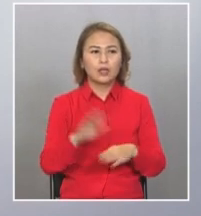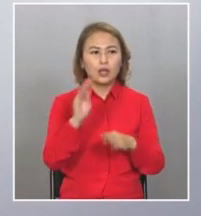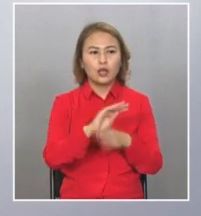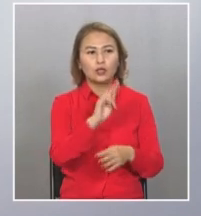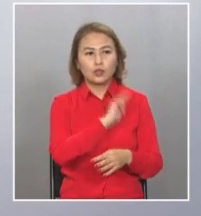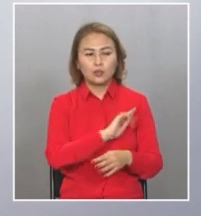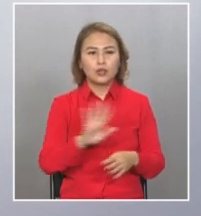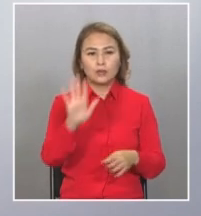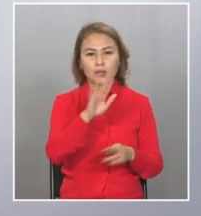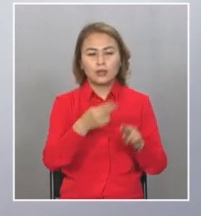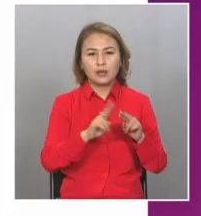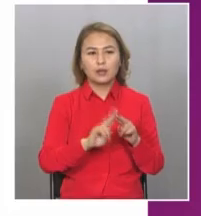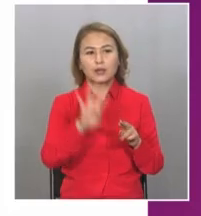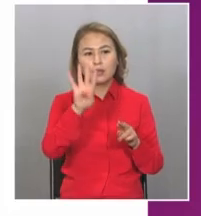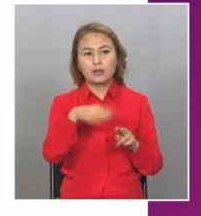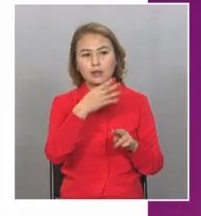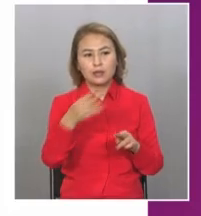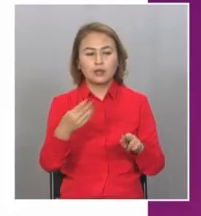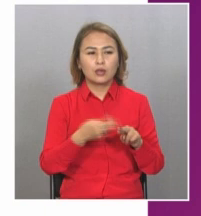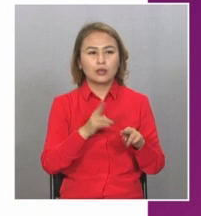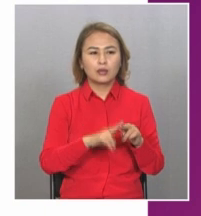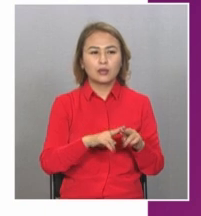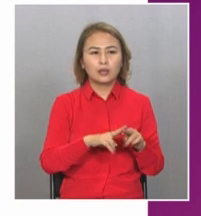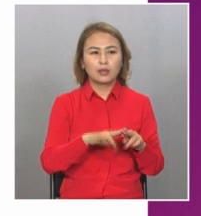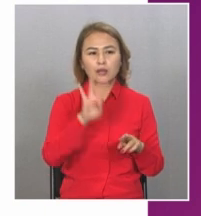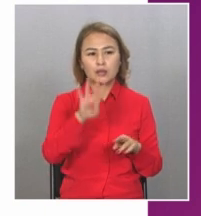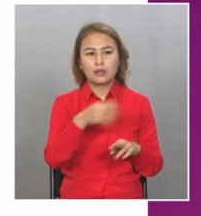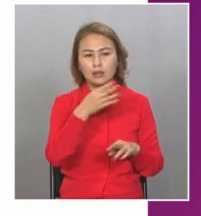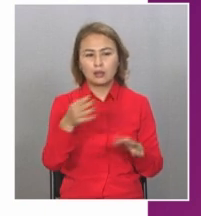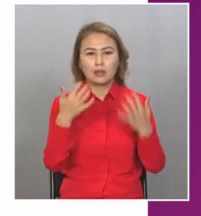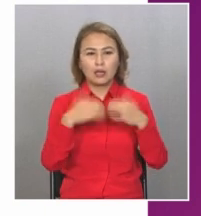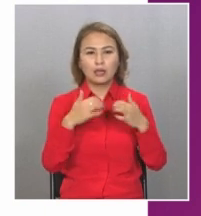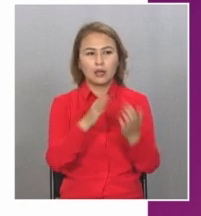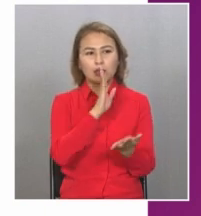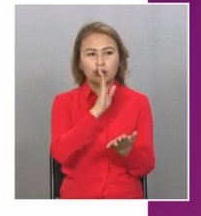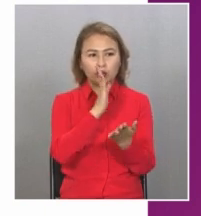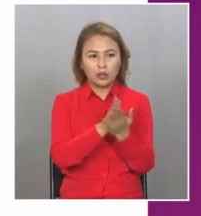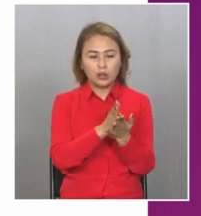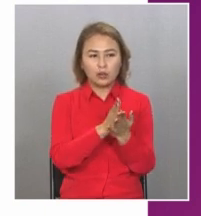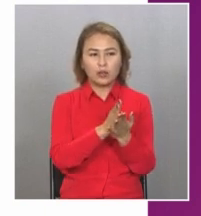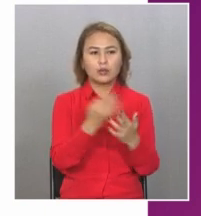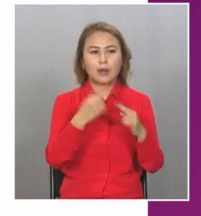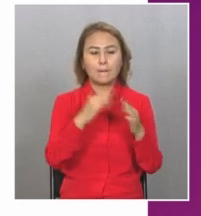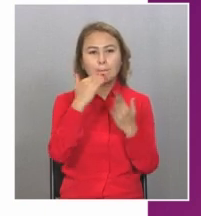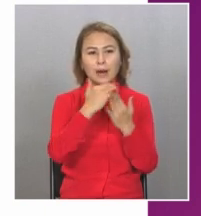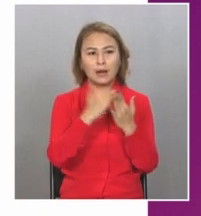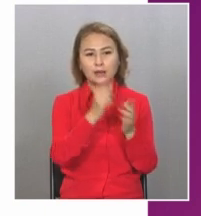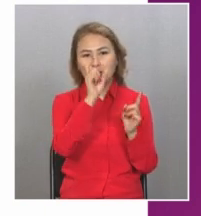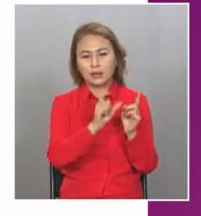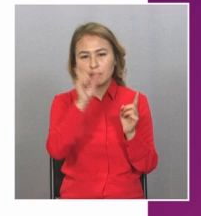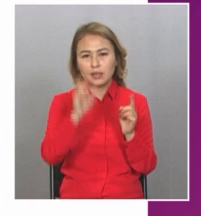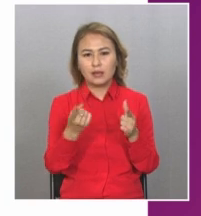жұмыс беті кестеден тұрады. Кестенің элементтері тігінен орналасқан, олар бағандар деп